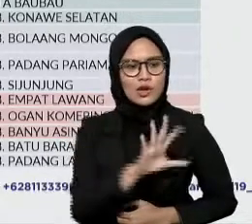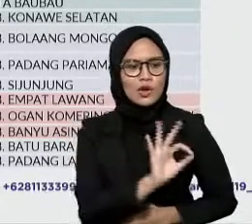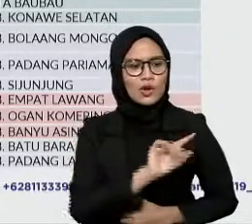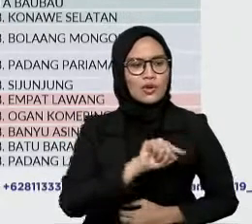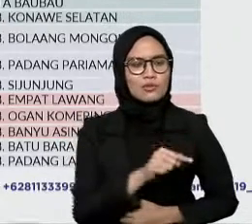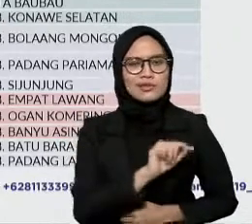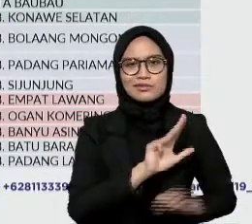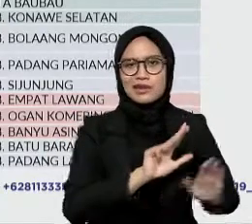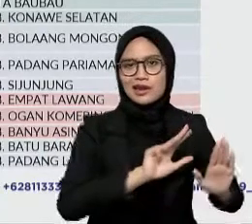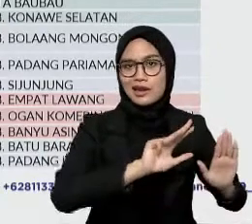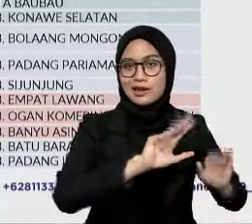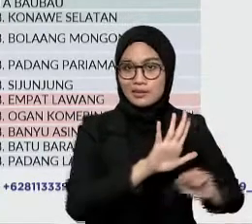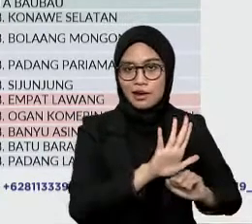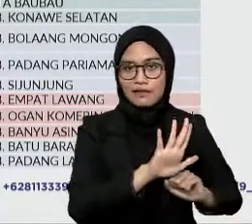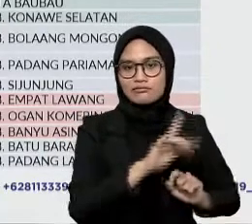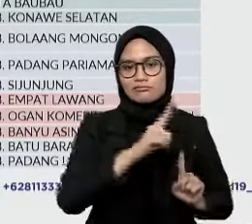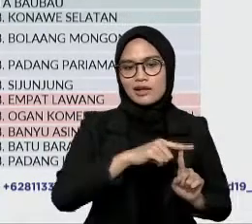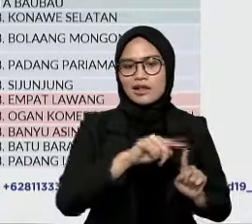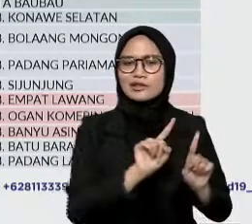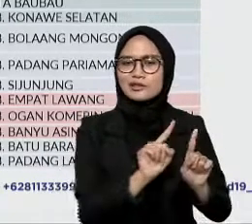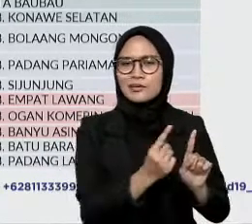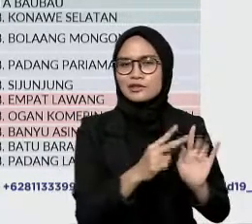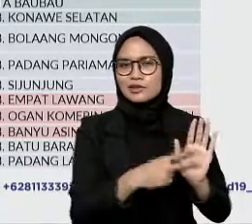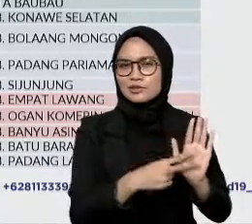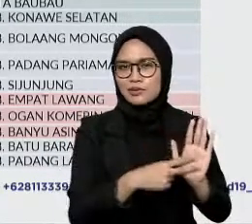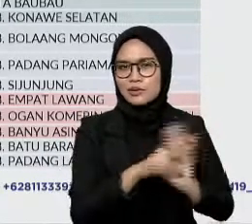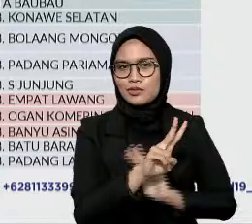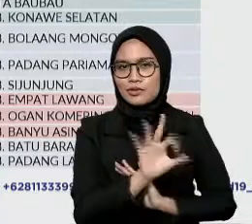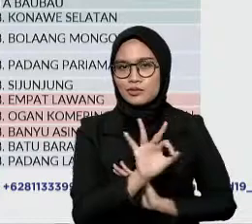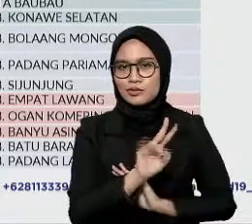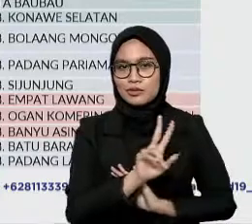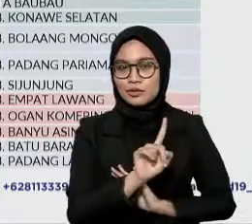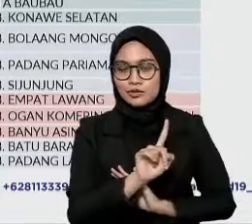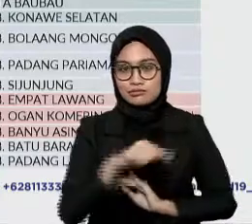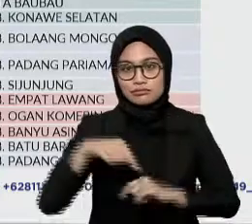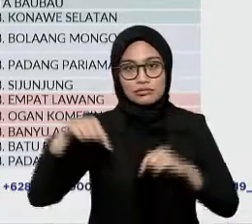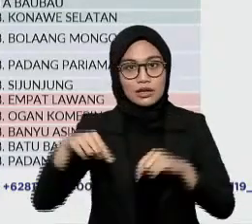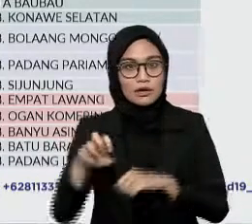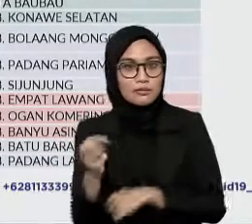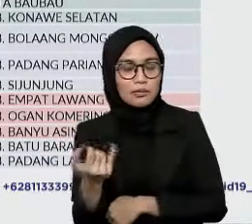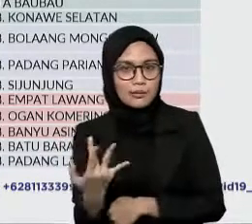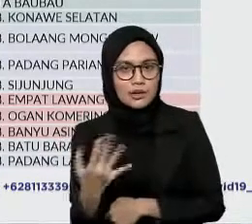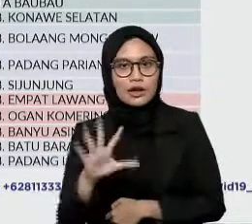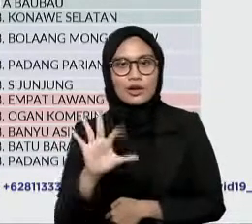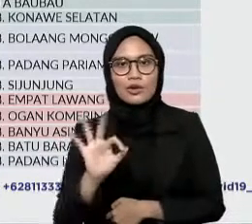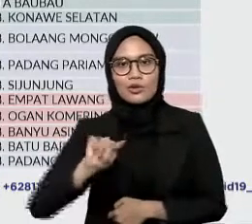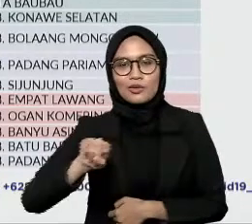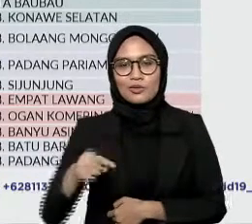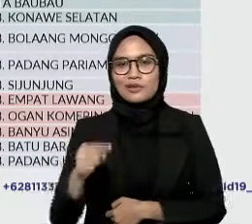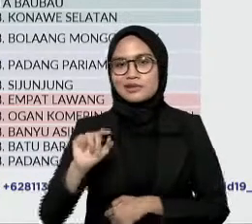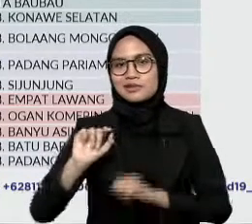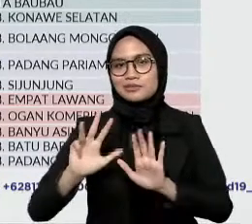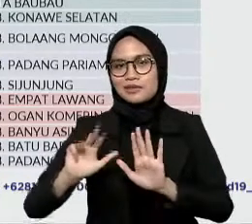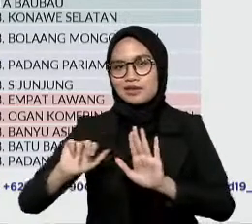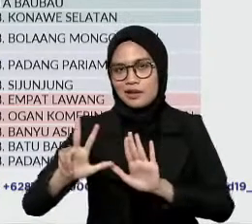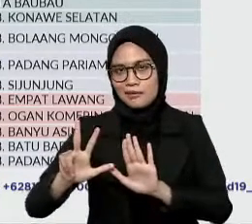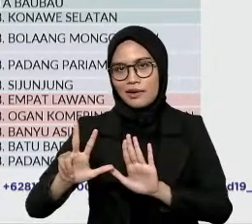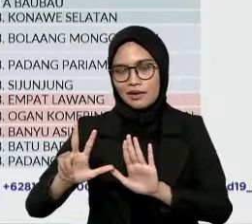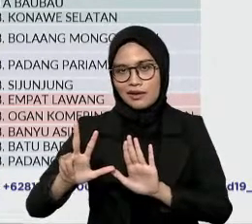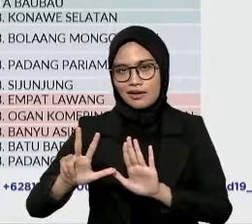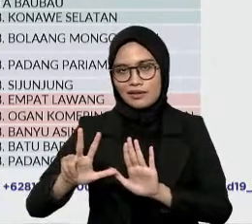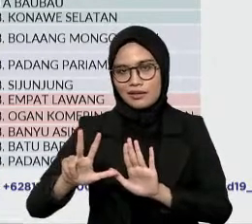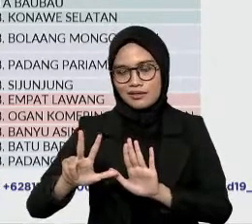0,95 pada tanggal 11 November 2021 menjadi 0,98 per tanggal 2